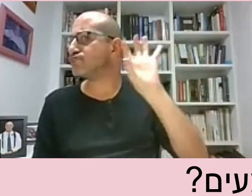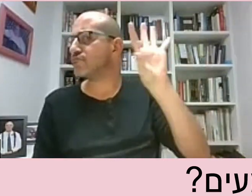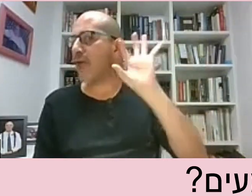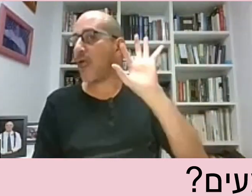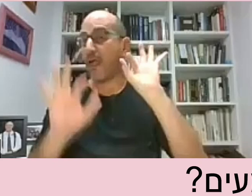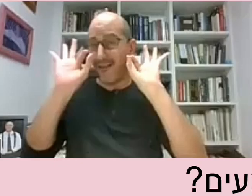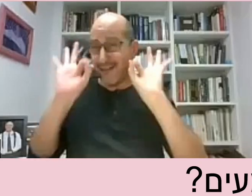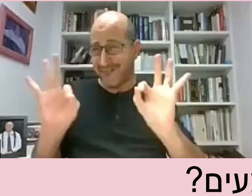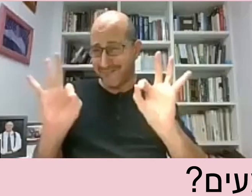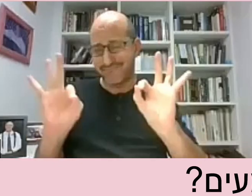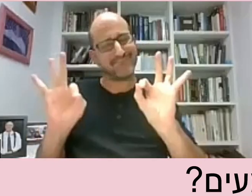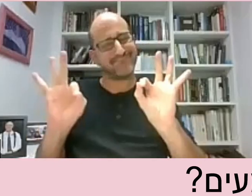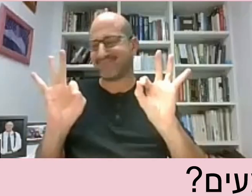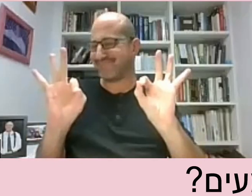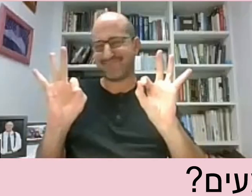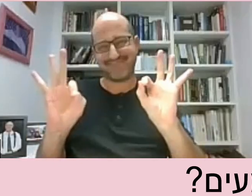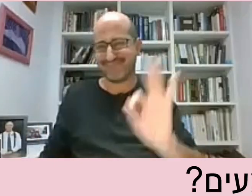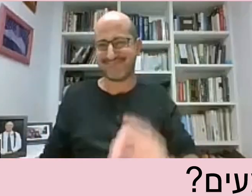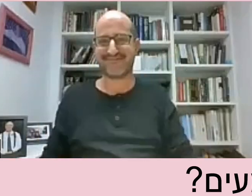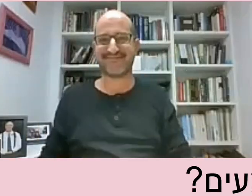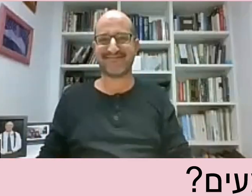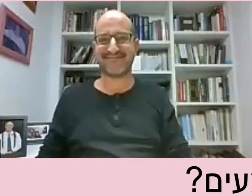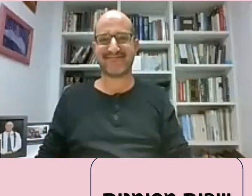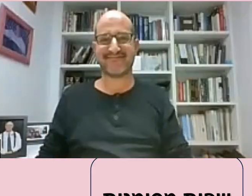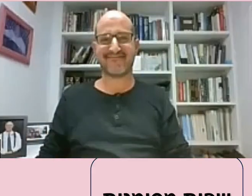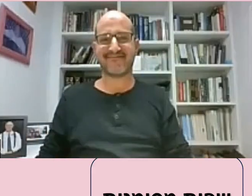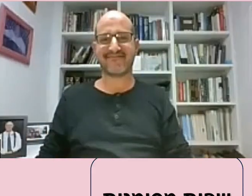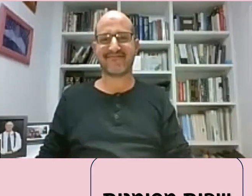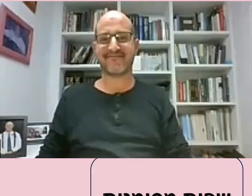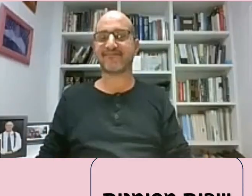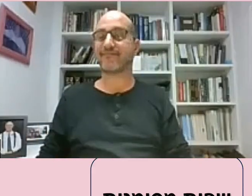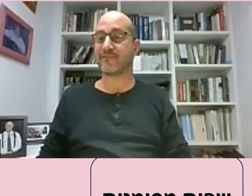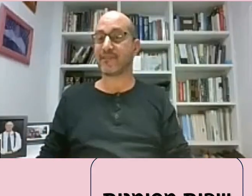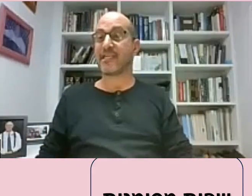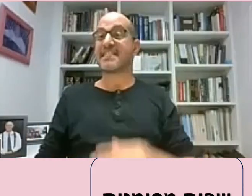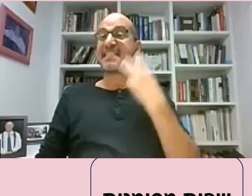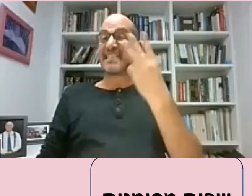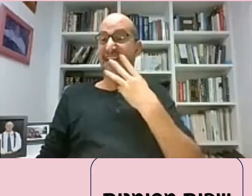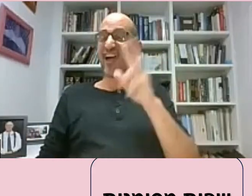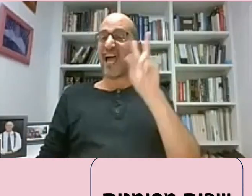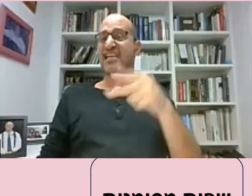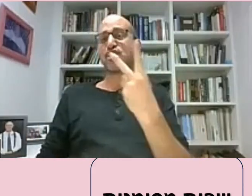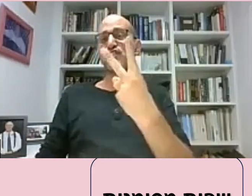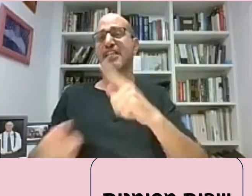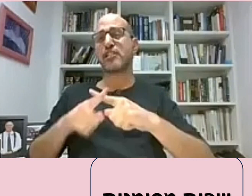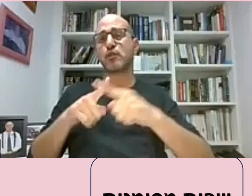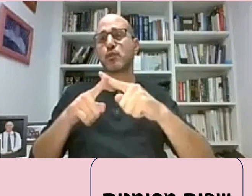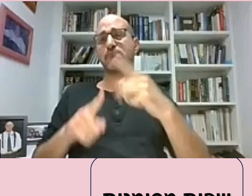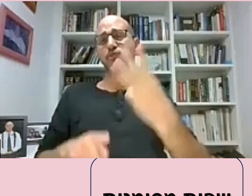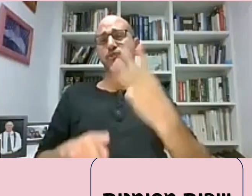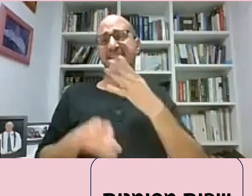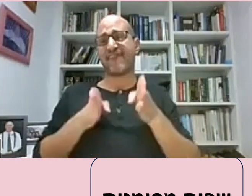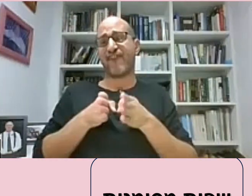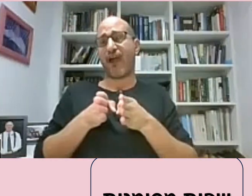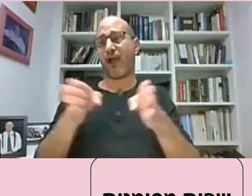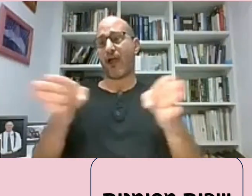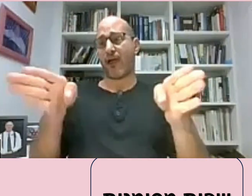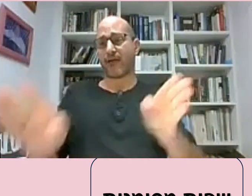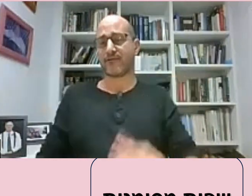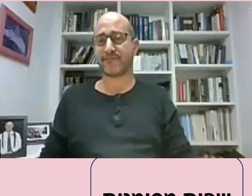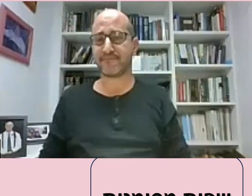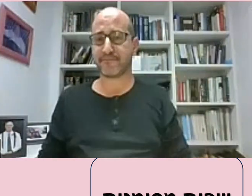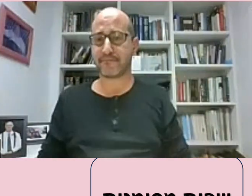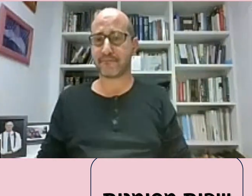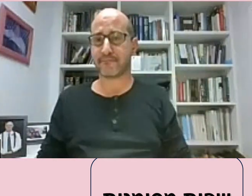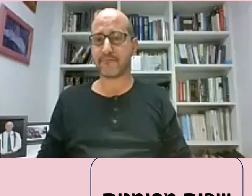לצלילים. אבל האמת שזה לא נכון, השפה הזאת. שפה, יש שני סוגים של